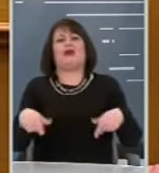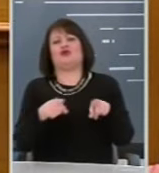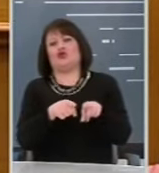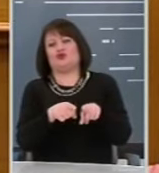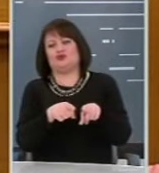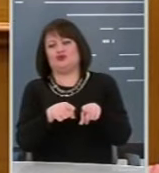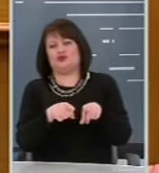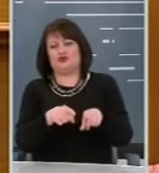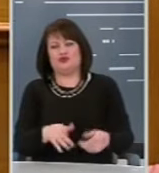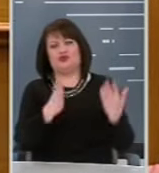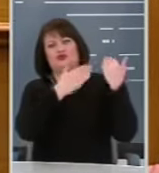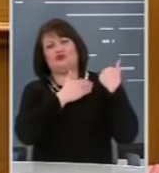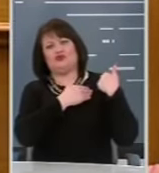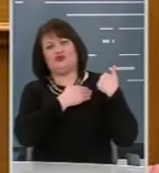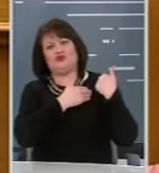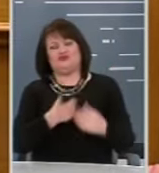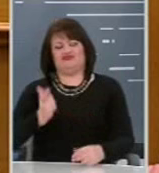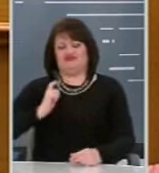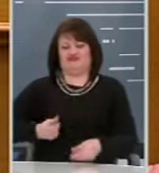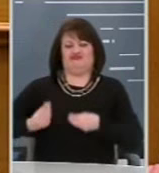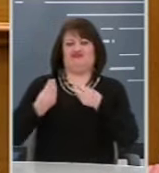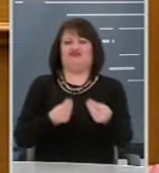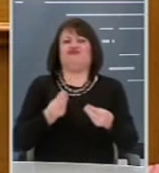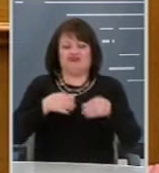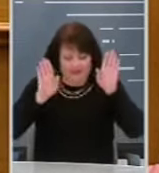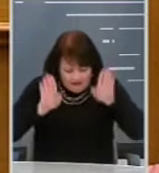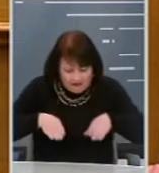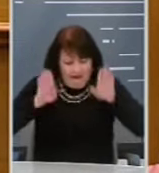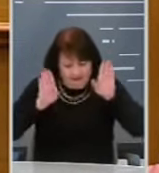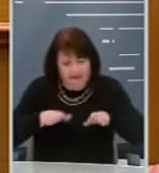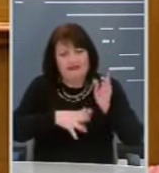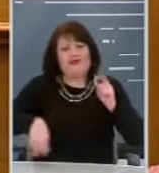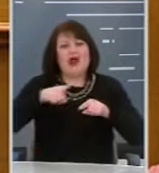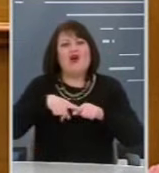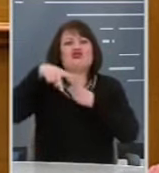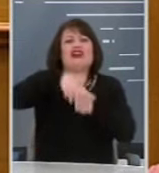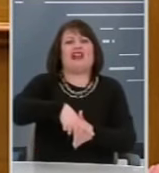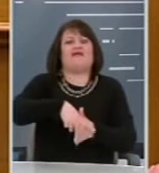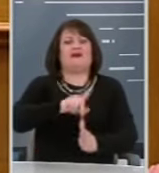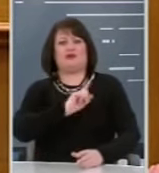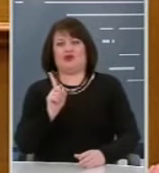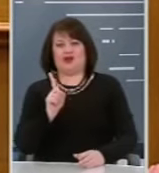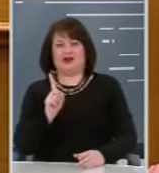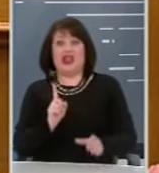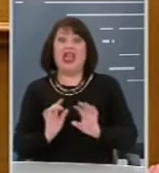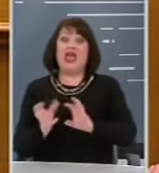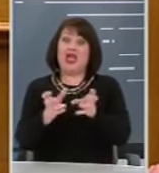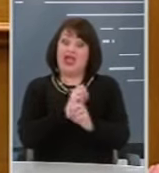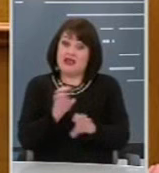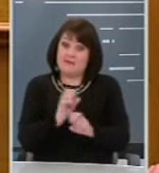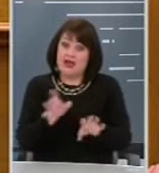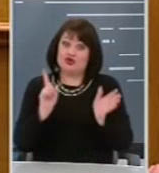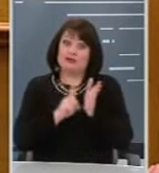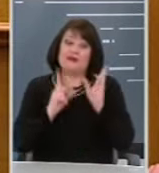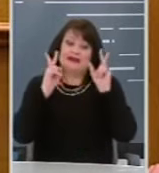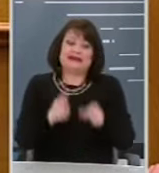με αντάλλαγμα τον παχυλό λου έτους να υπηρετούν τον πασά καταπιέζοντας το λαό στον τομέα της ενημέρωσης όμως πρέπει να